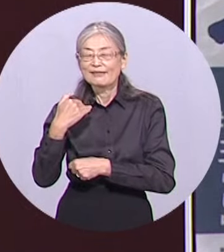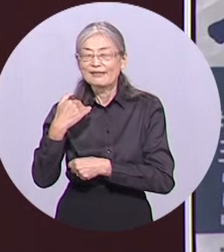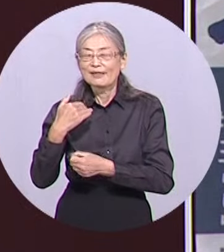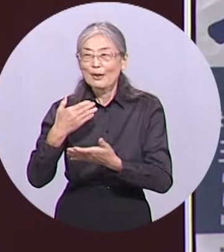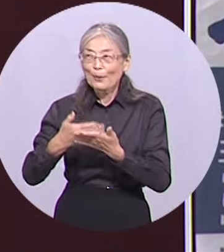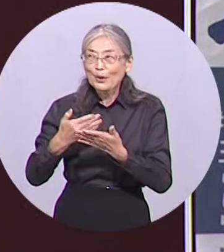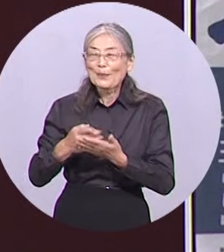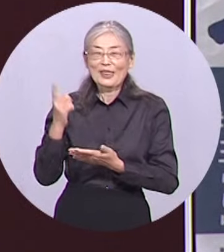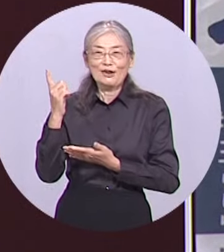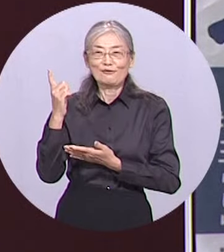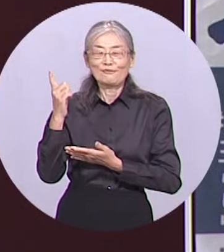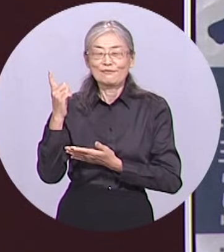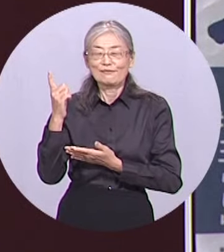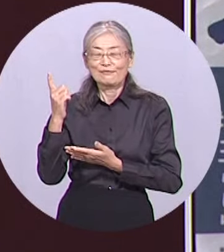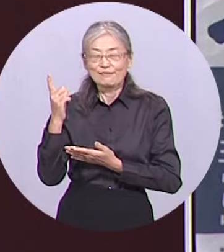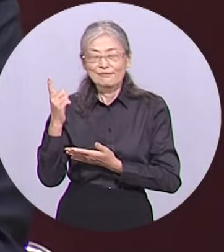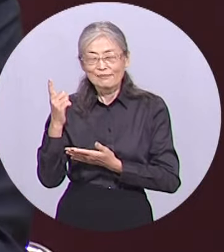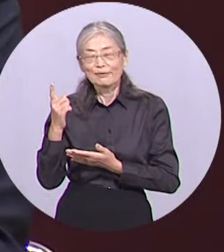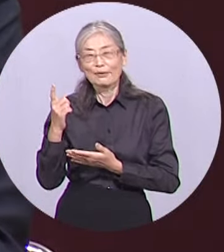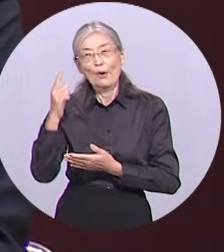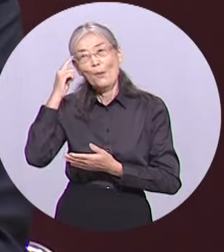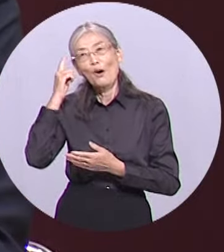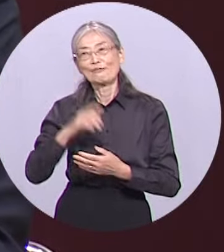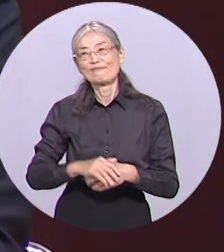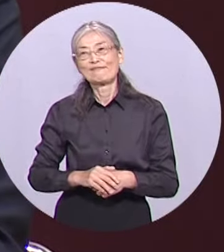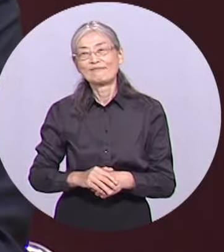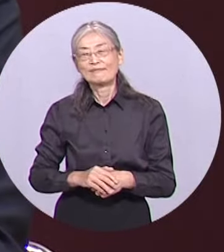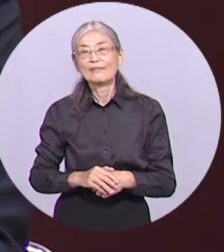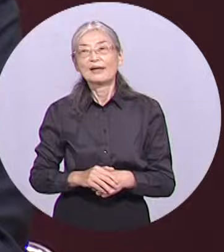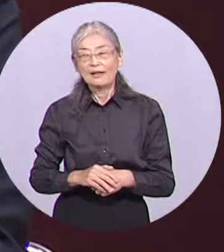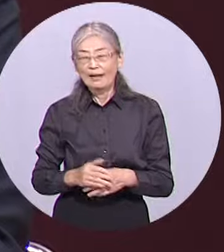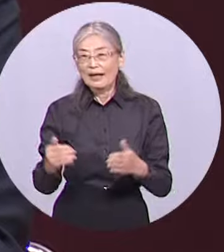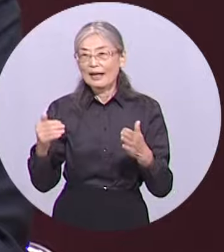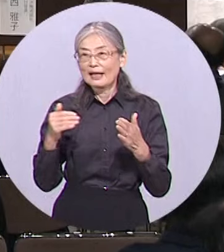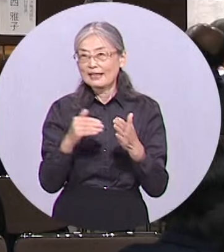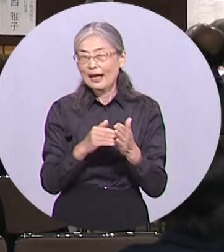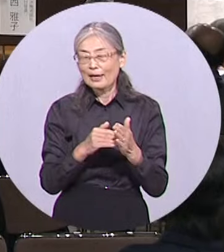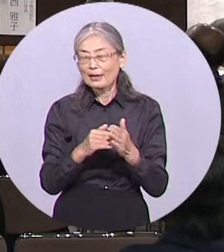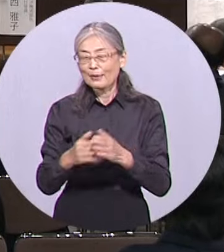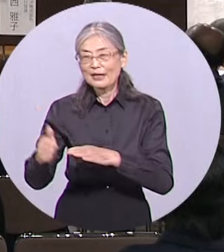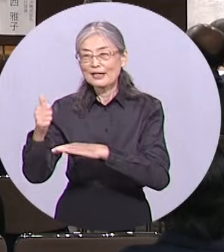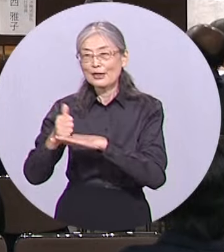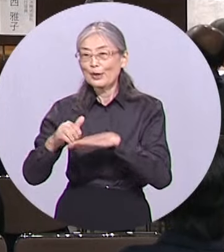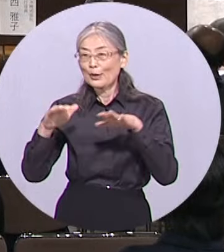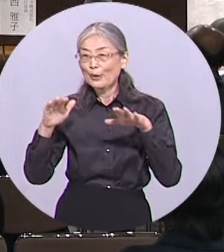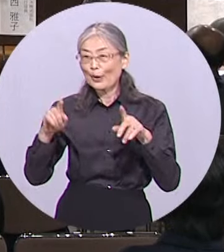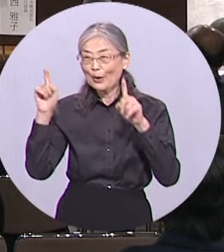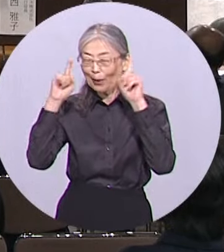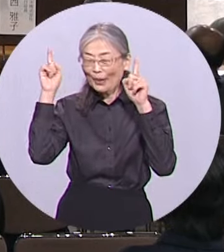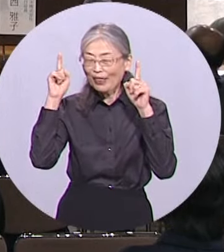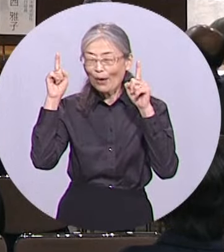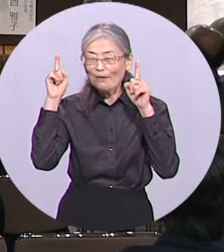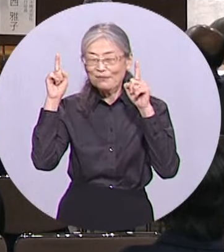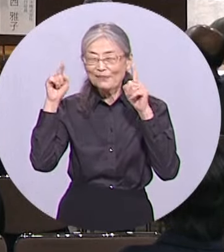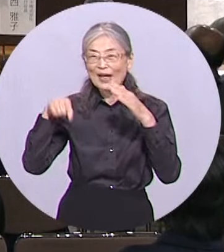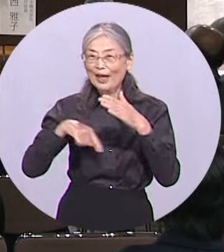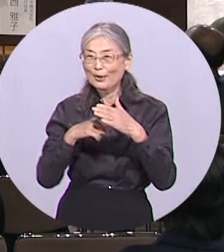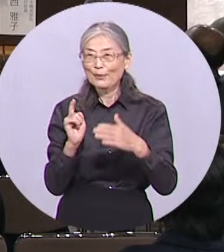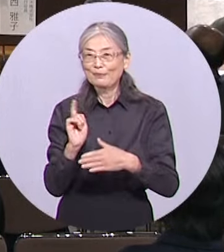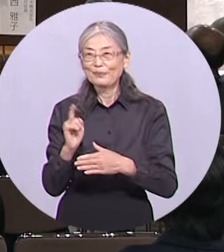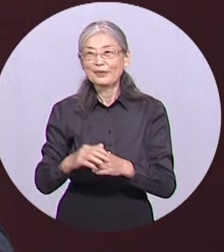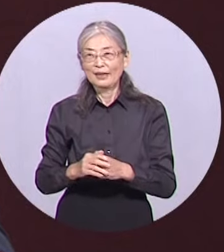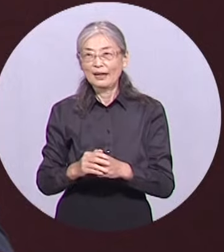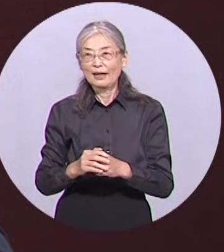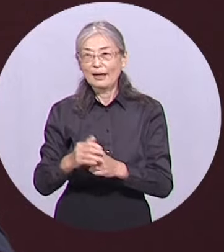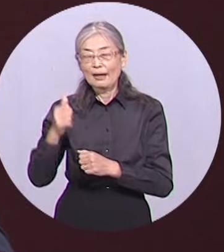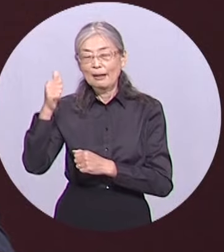ていることなんじゃないのかな、期待していることだと思います。 それでは最後に大野知事、今日のトークイベントを振り返っていかがでしたか。 渋